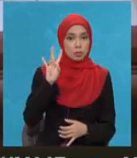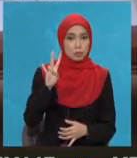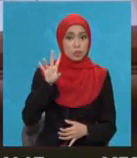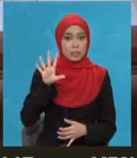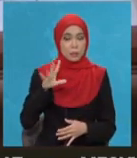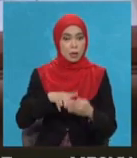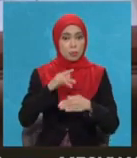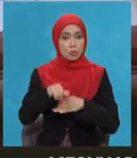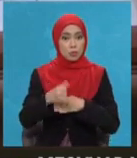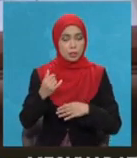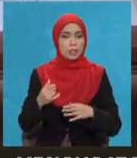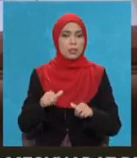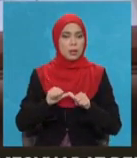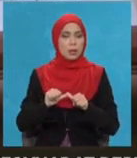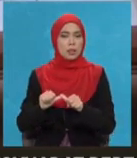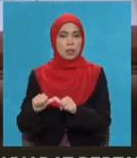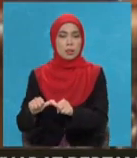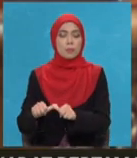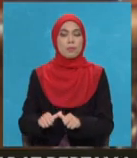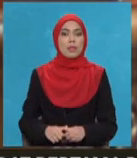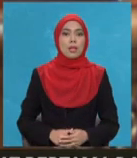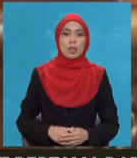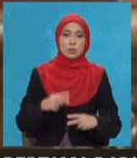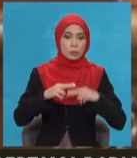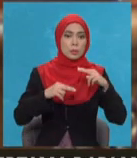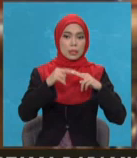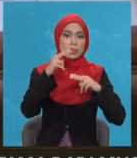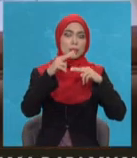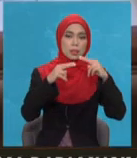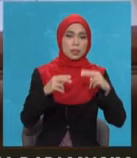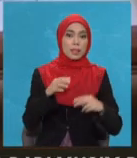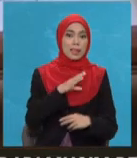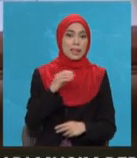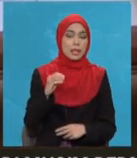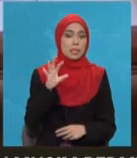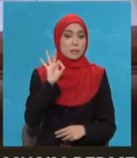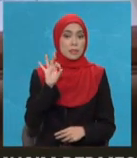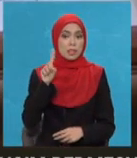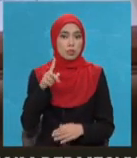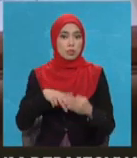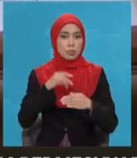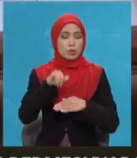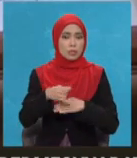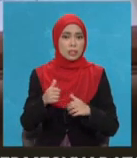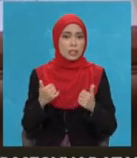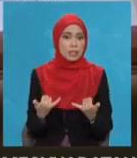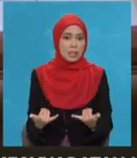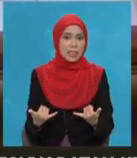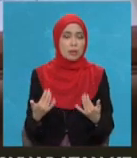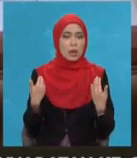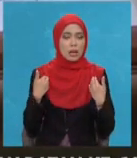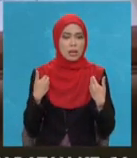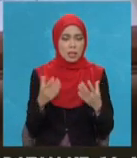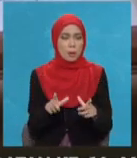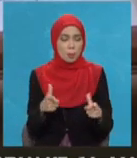antaranya project-project infrastruktur manakala 91 buah Project yang masih dalam berbagai peringkat